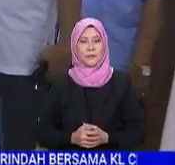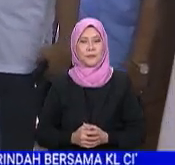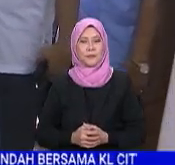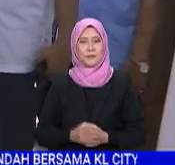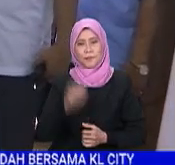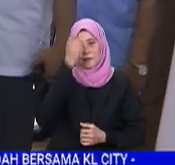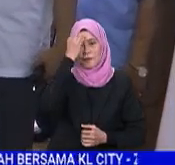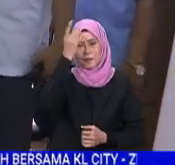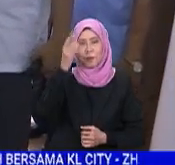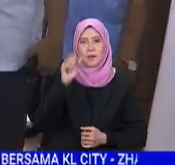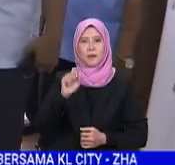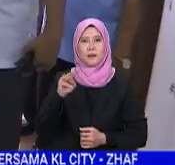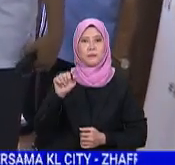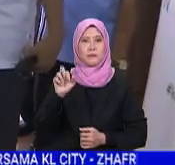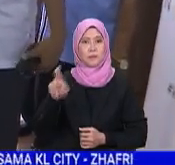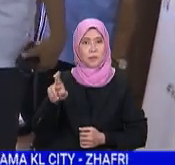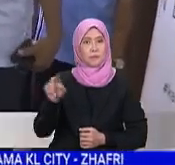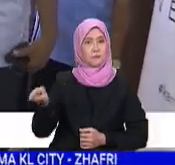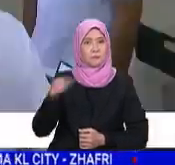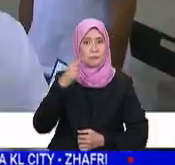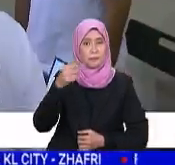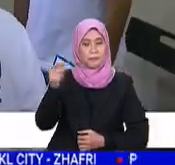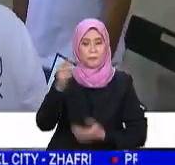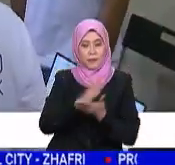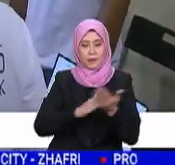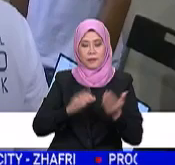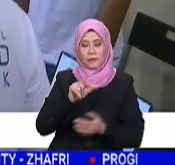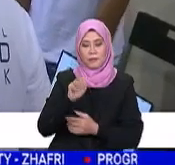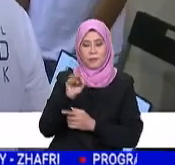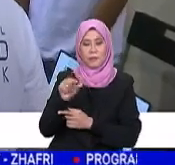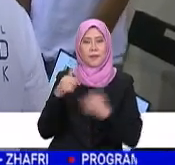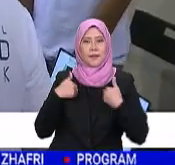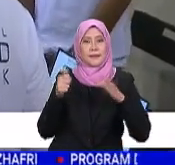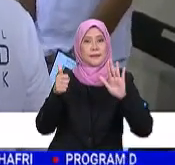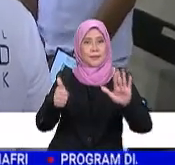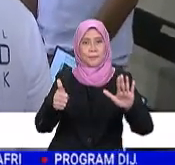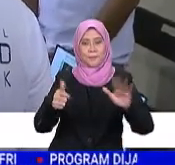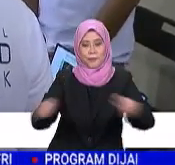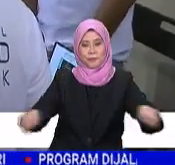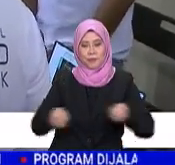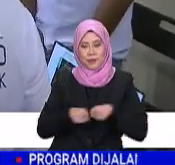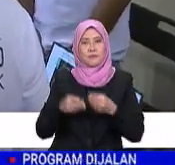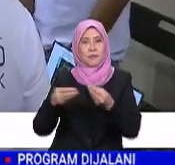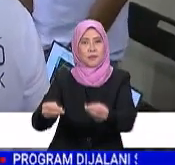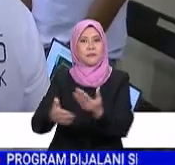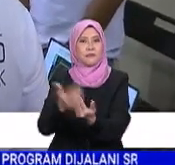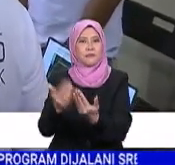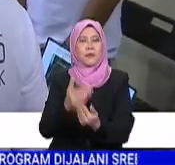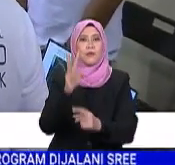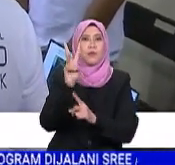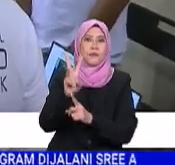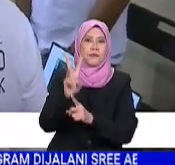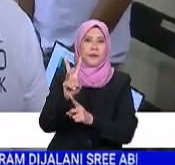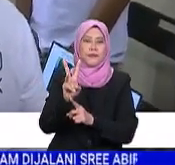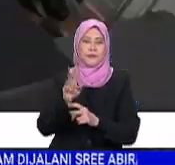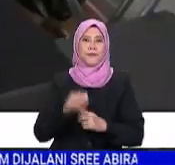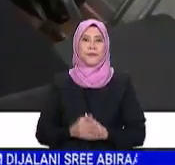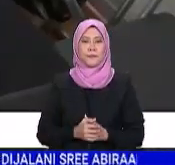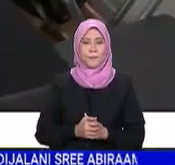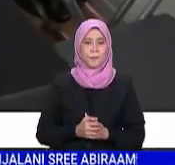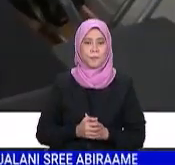Datu hamawang Tengah berkata untuk bagian Limbang sebanyak enam lokasi telah diberikan kemudahan WiFi saluran